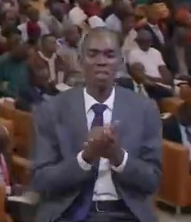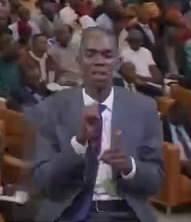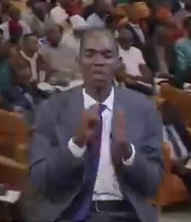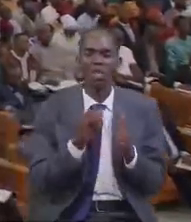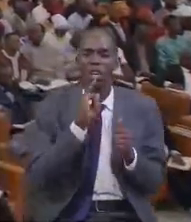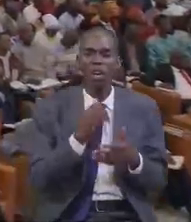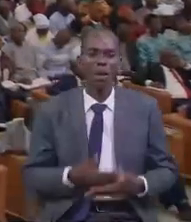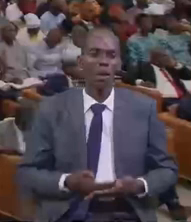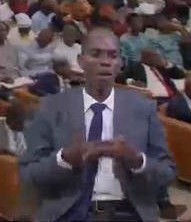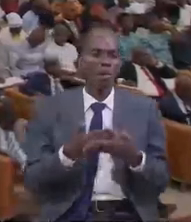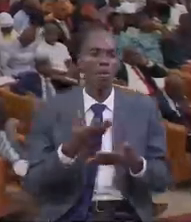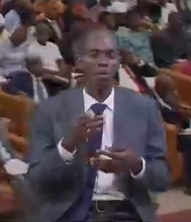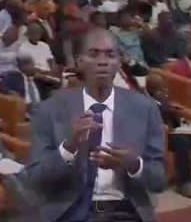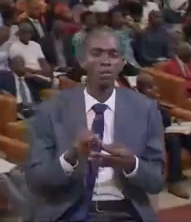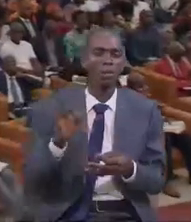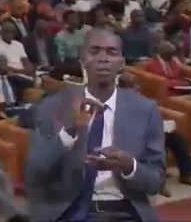Ce qui est né de l'esprit,